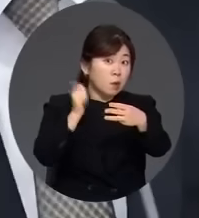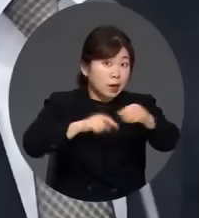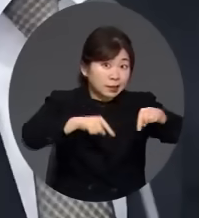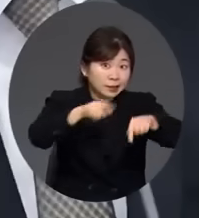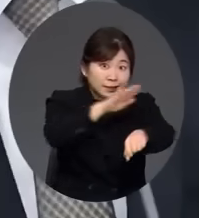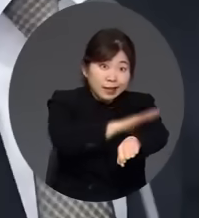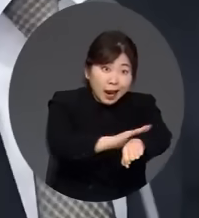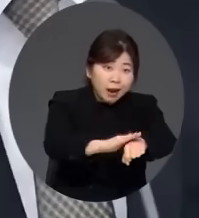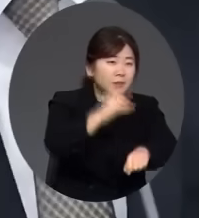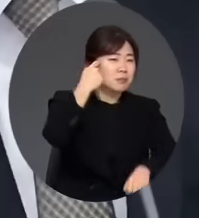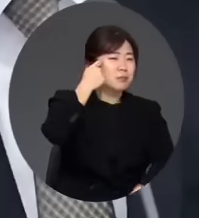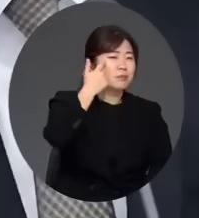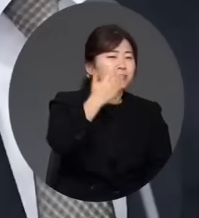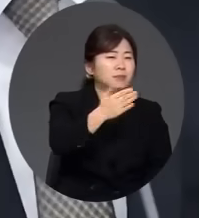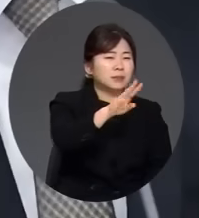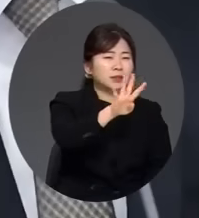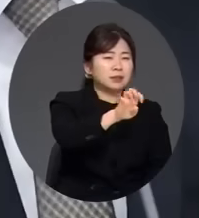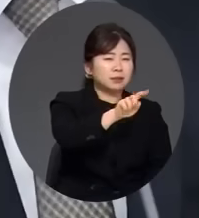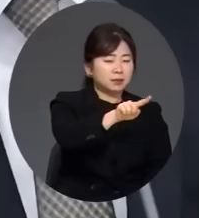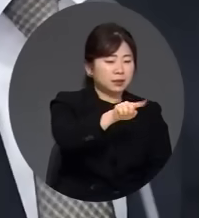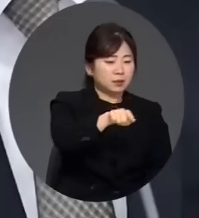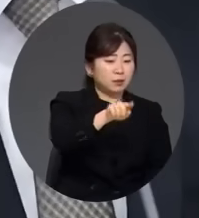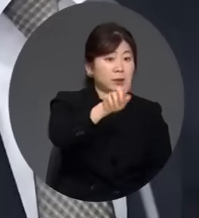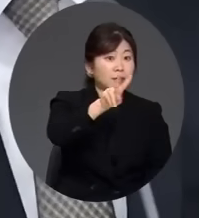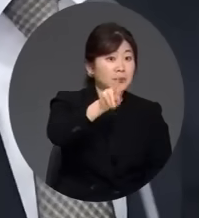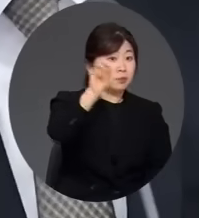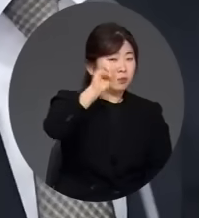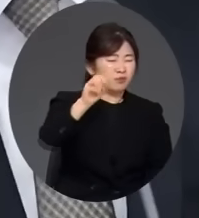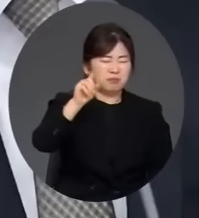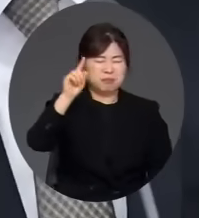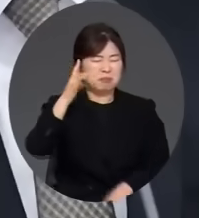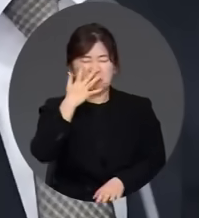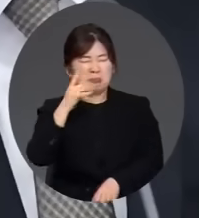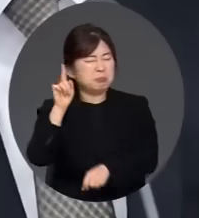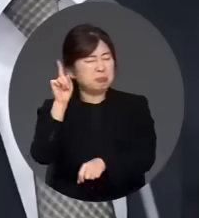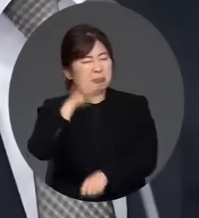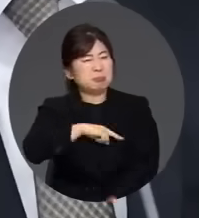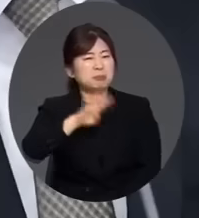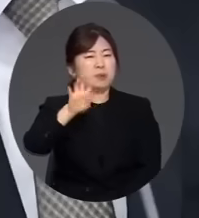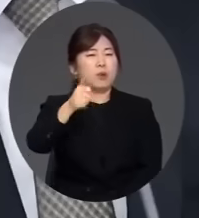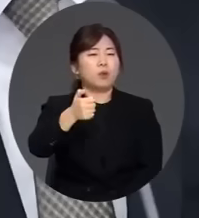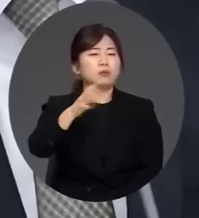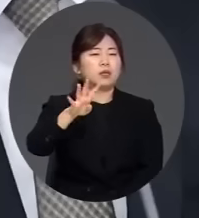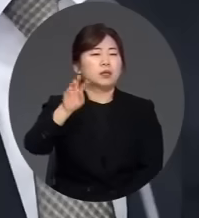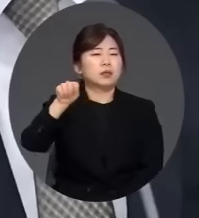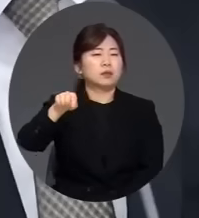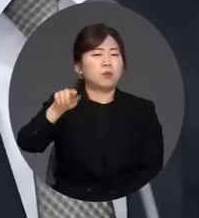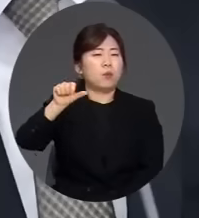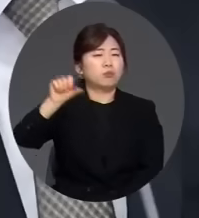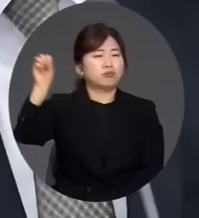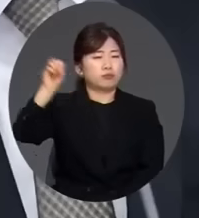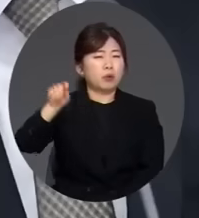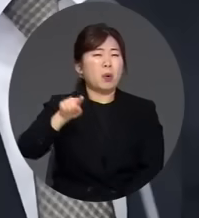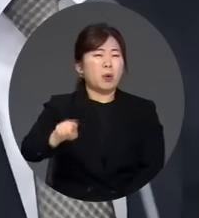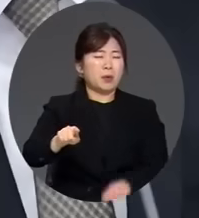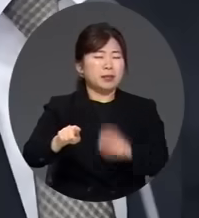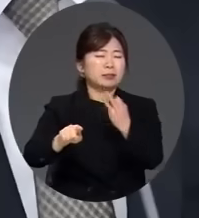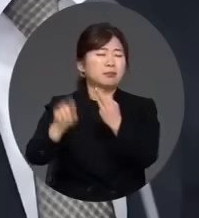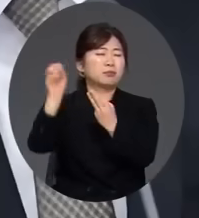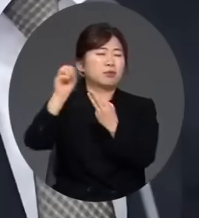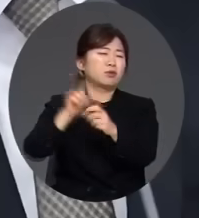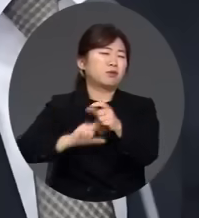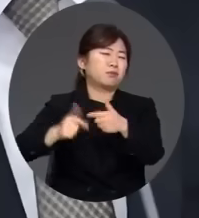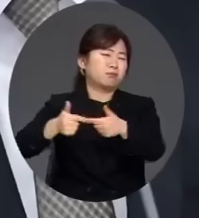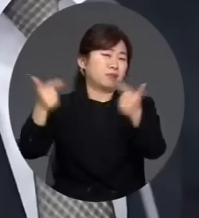지지도는 긍정평가 41.5% 부정평가 54.5% 부정평가가 13%